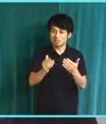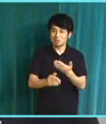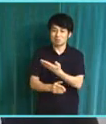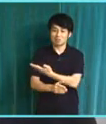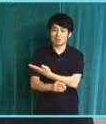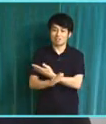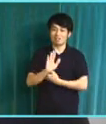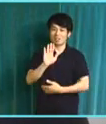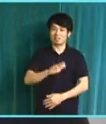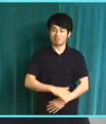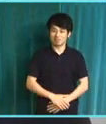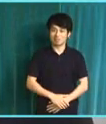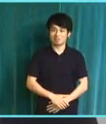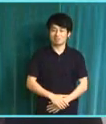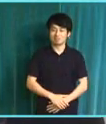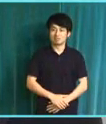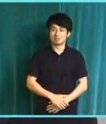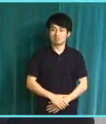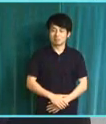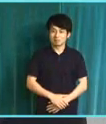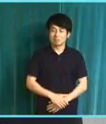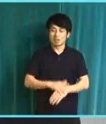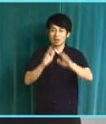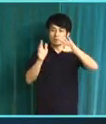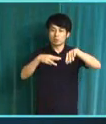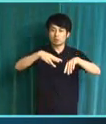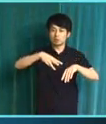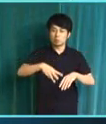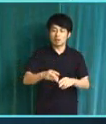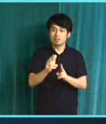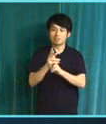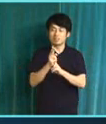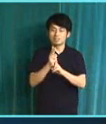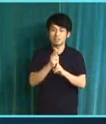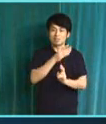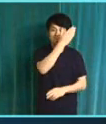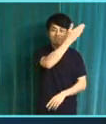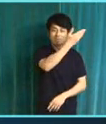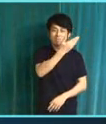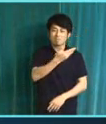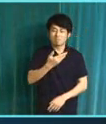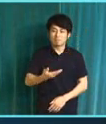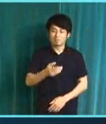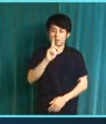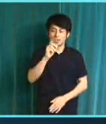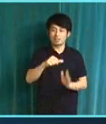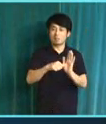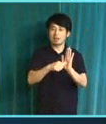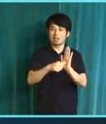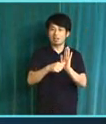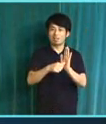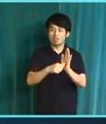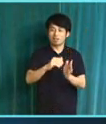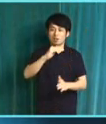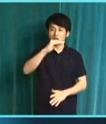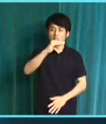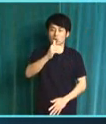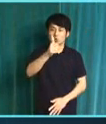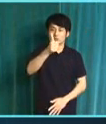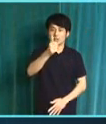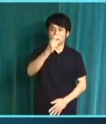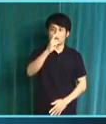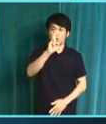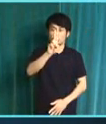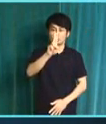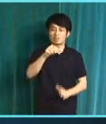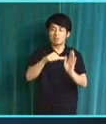まして、風魔忍者、まあ、代々の棟梁が小太郎を名乗ってたというふうに言われていて、 はい、 棟梁は2メ